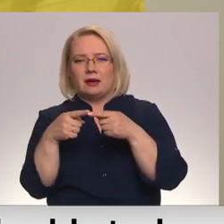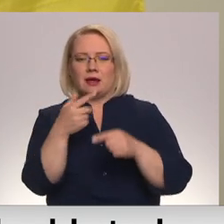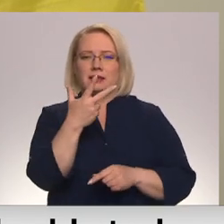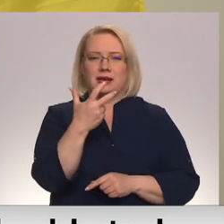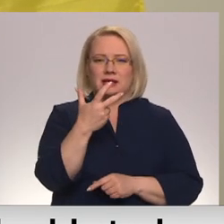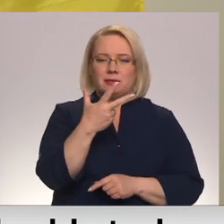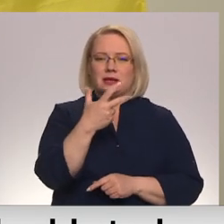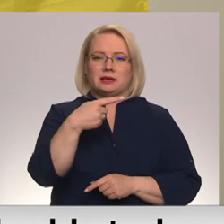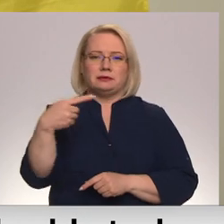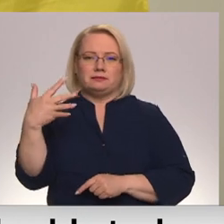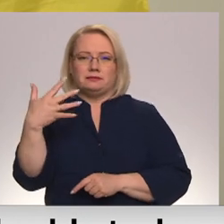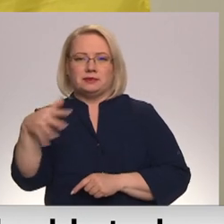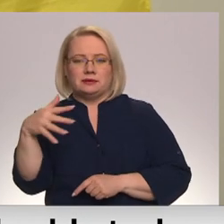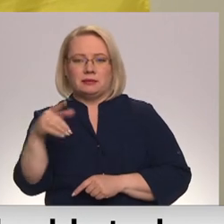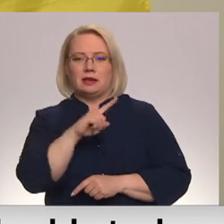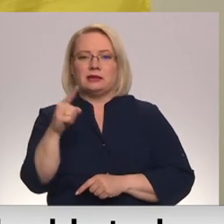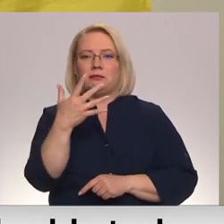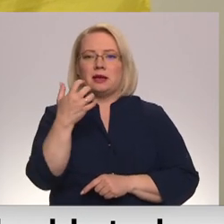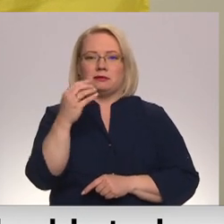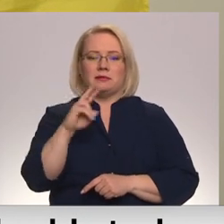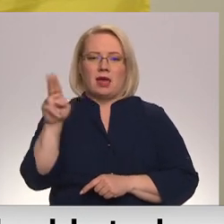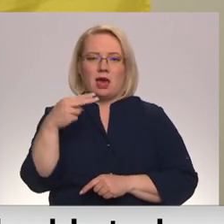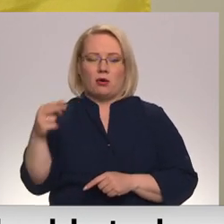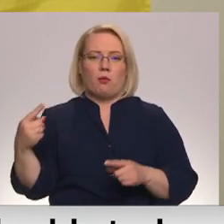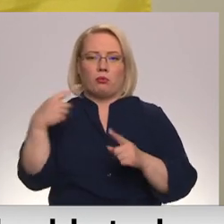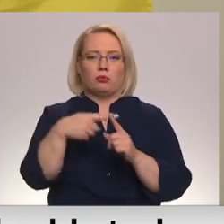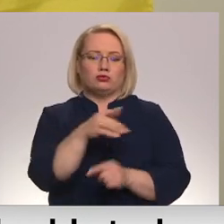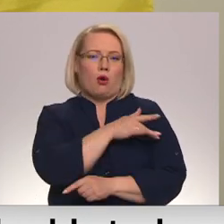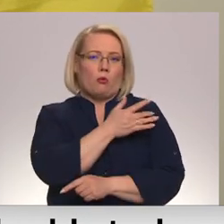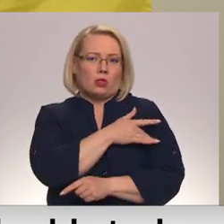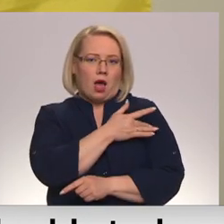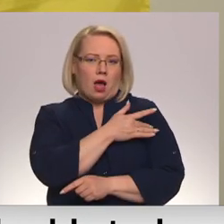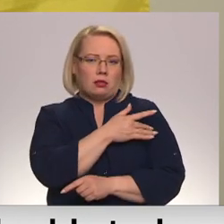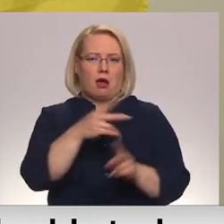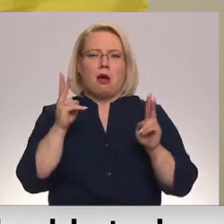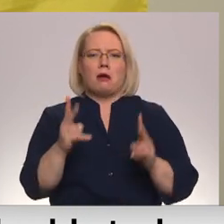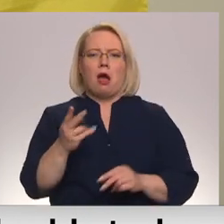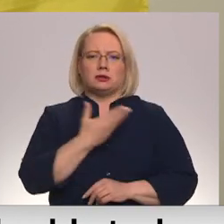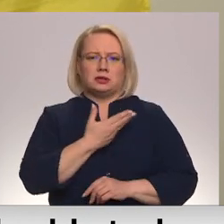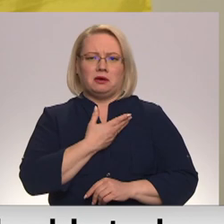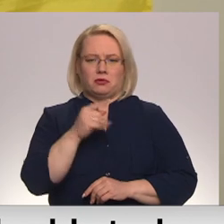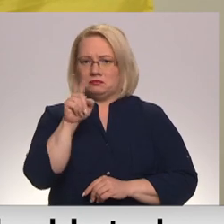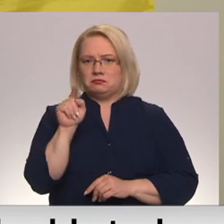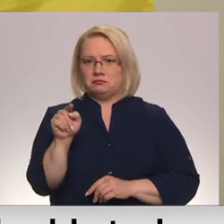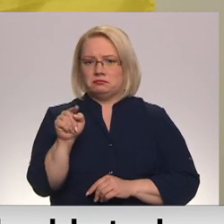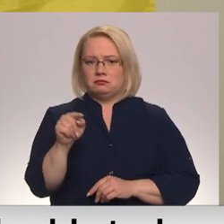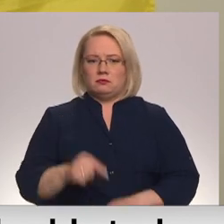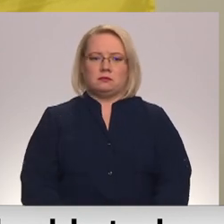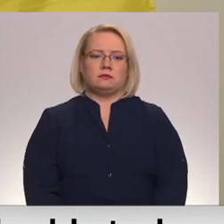300, 350 līdz 500 eiro plus komunālie maksājumi, tad kā mums izdzīvot?